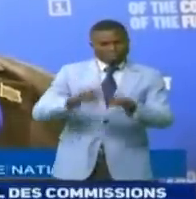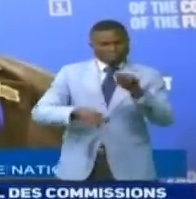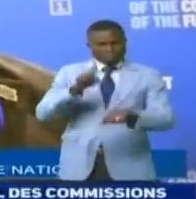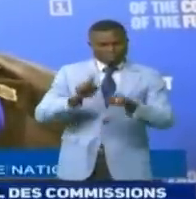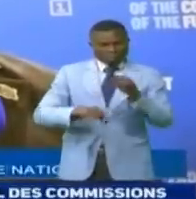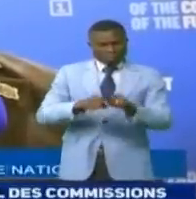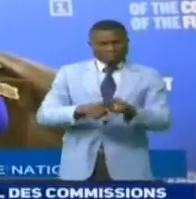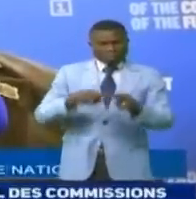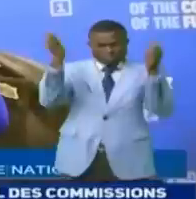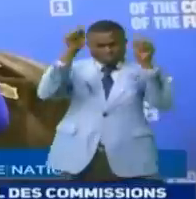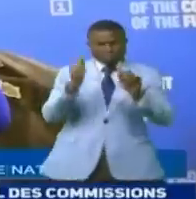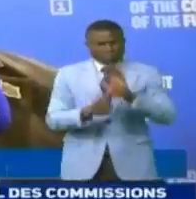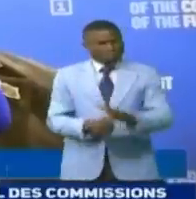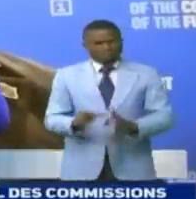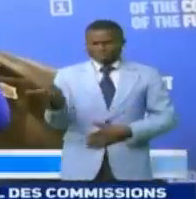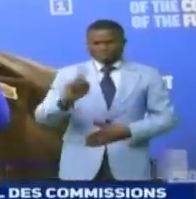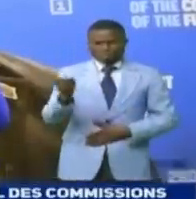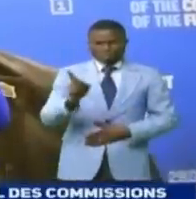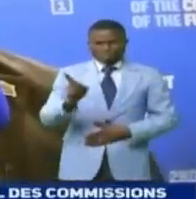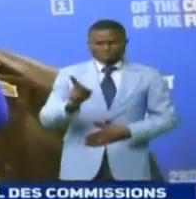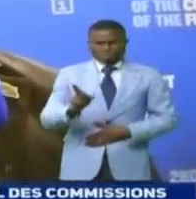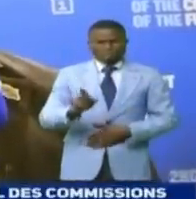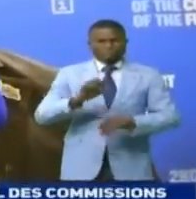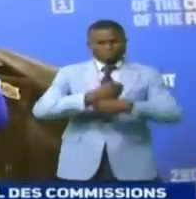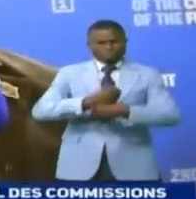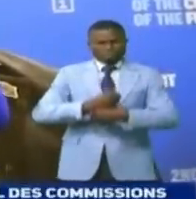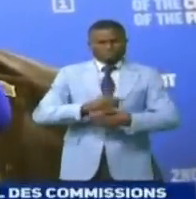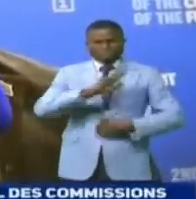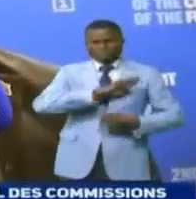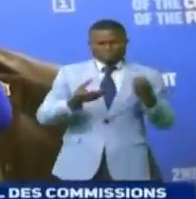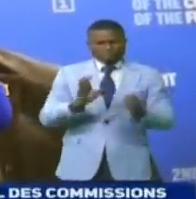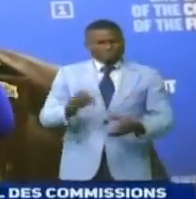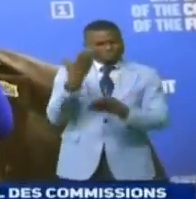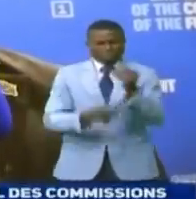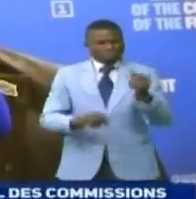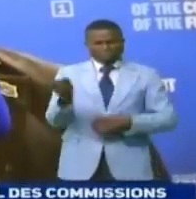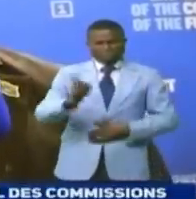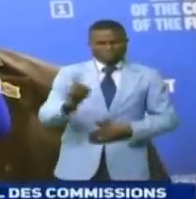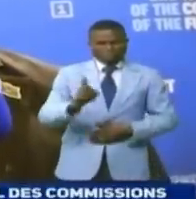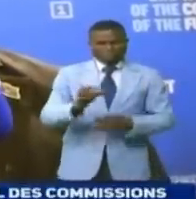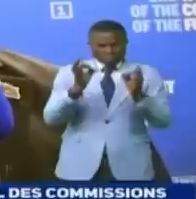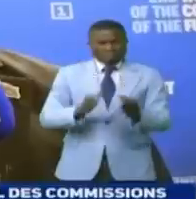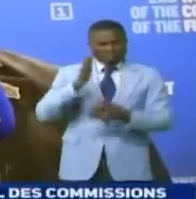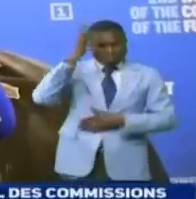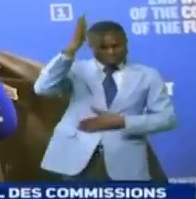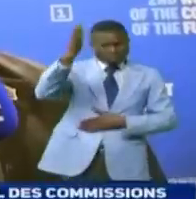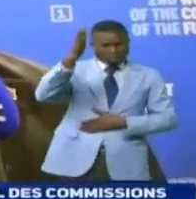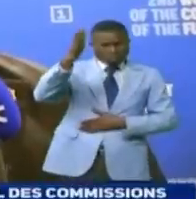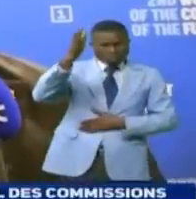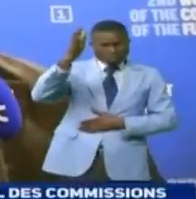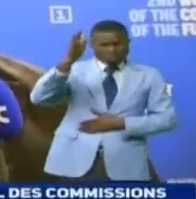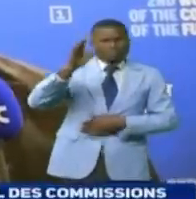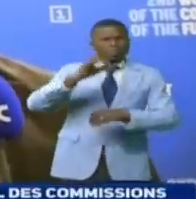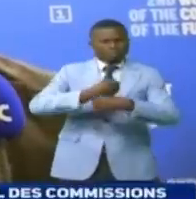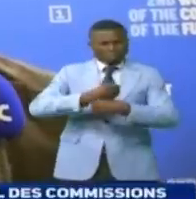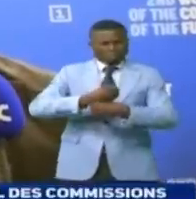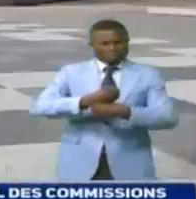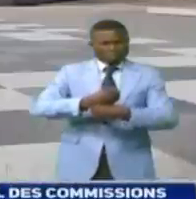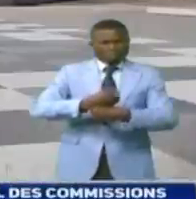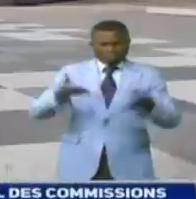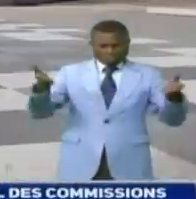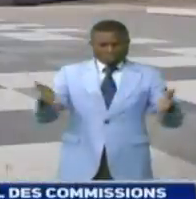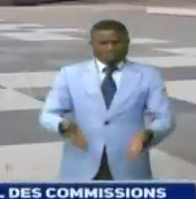sans l'Afrique. Il ne peut pas non plus se construire sans la République démocratique du Congo. Mais le futur est tributaire du